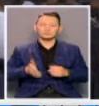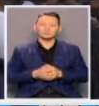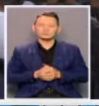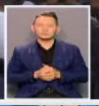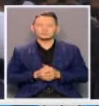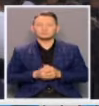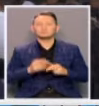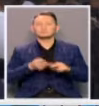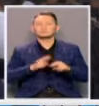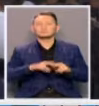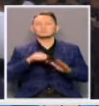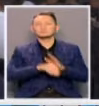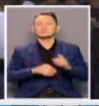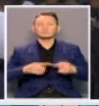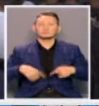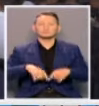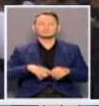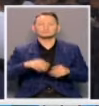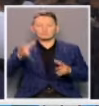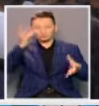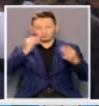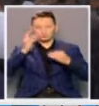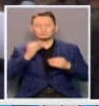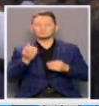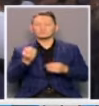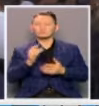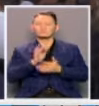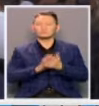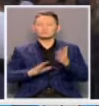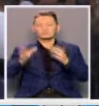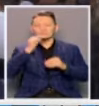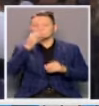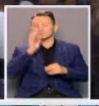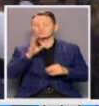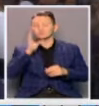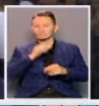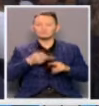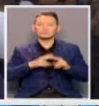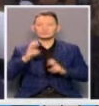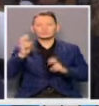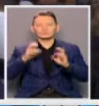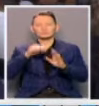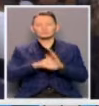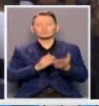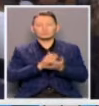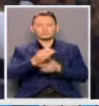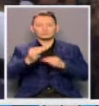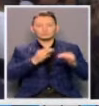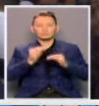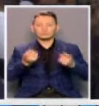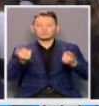Біріншіден, ең бастысы студенттер өзінің алған білімін, өзінің алған білігін өндіріс мекемелеріне тікелей сөйлесу